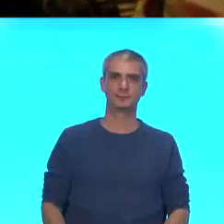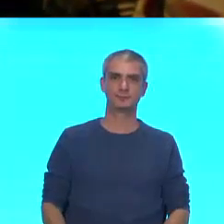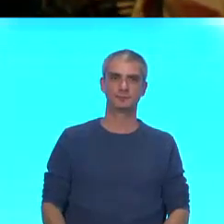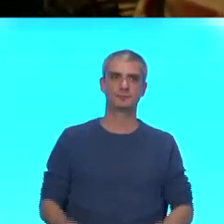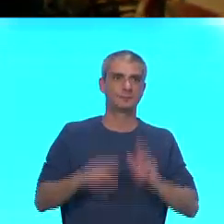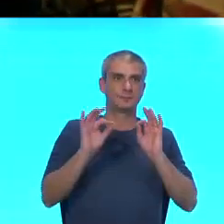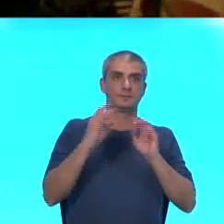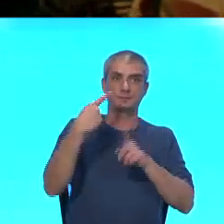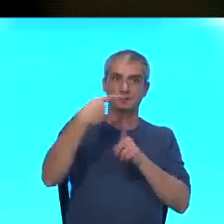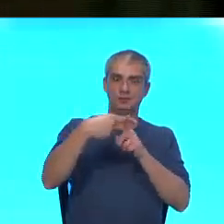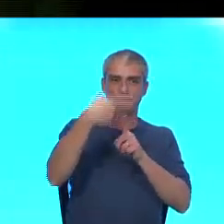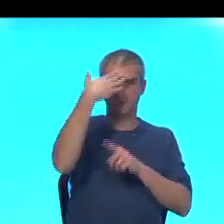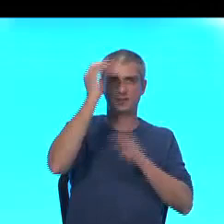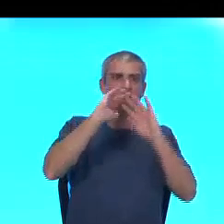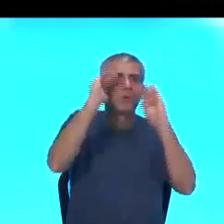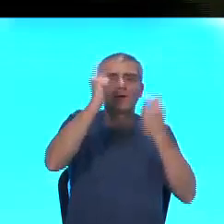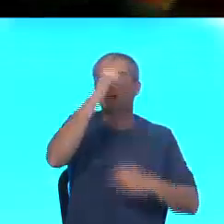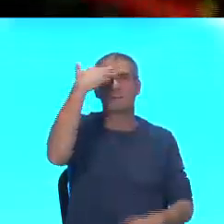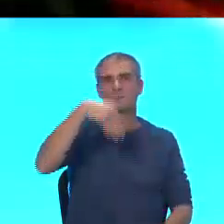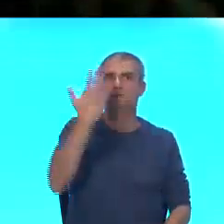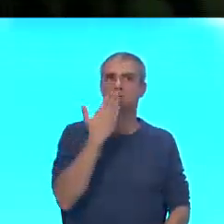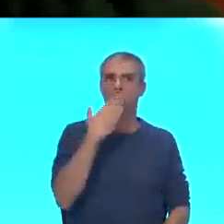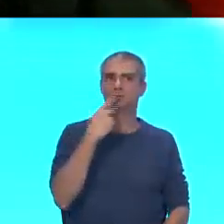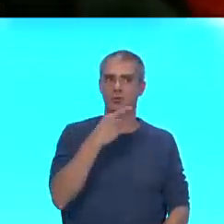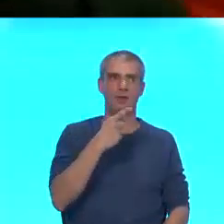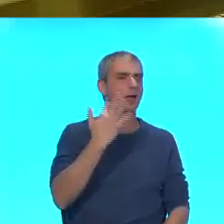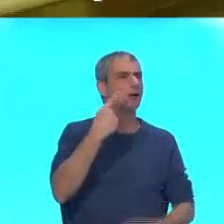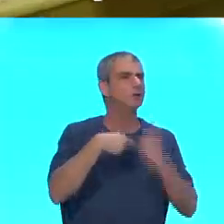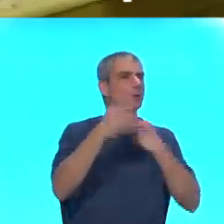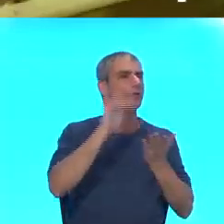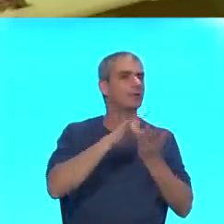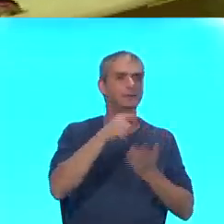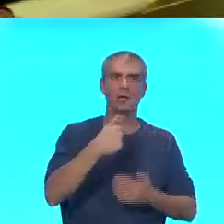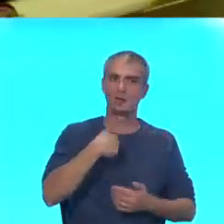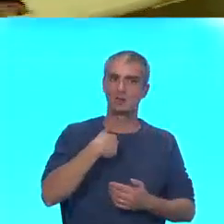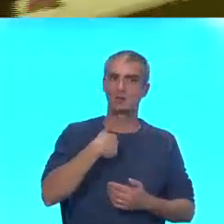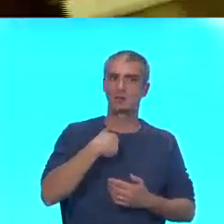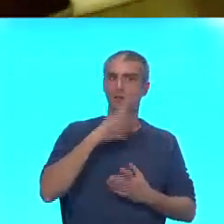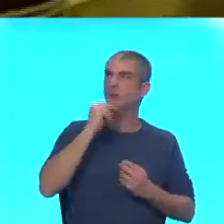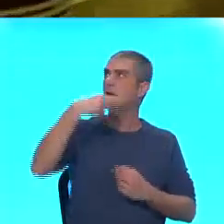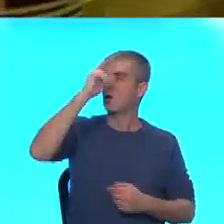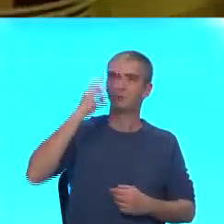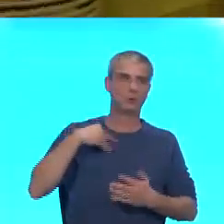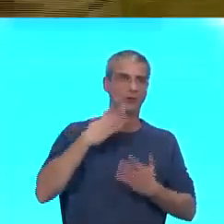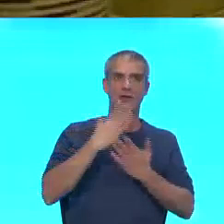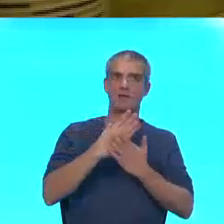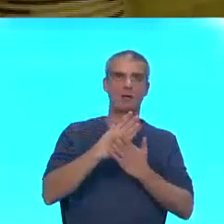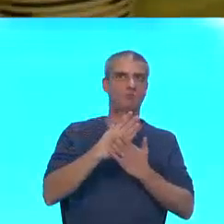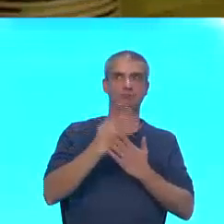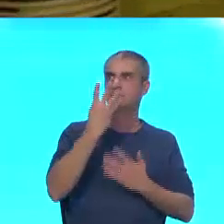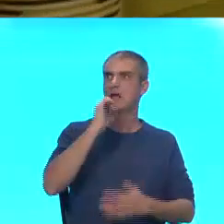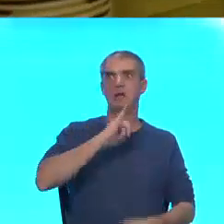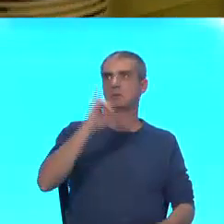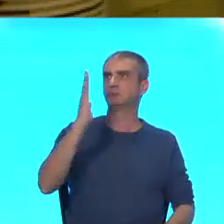ממש על הצומת, הקומחייה הכי מפורסמת בעיר. כמה שנים אתה פה? אני מתייחס להורים שלי כבר 40 ומשהו